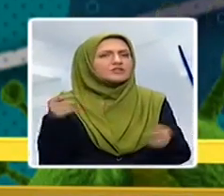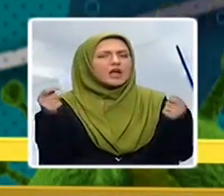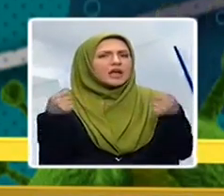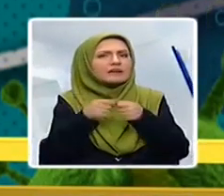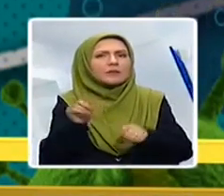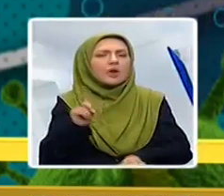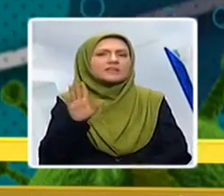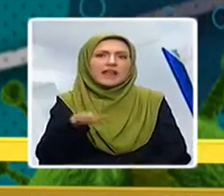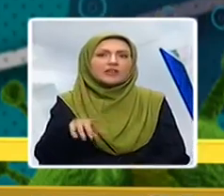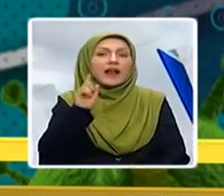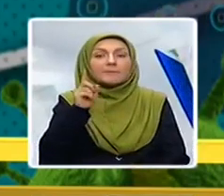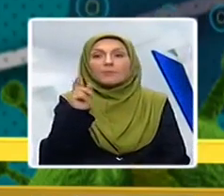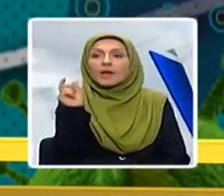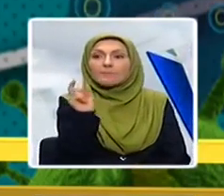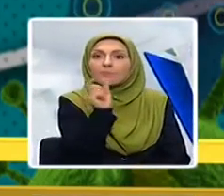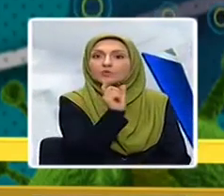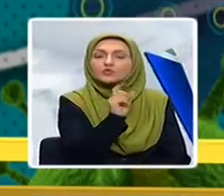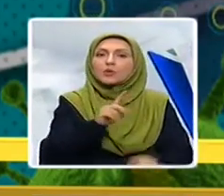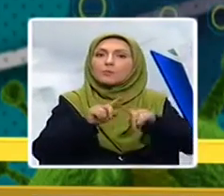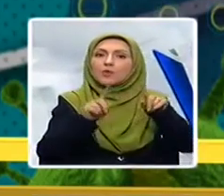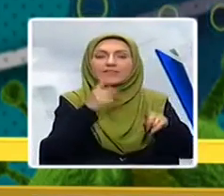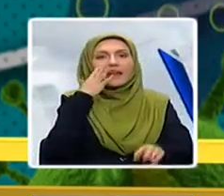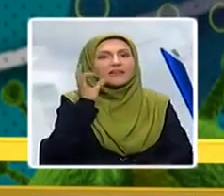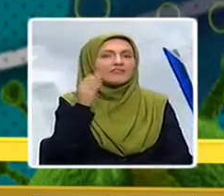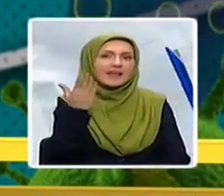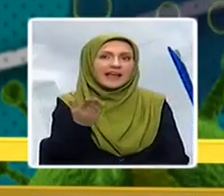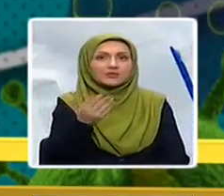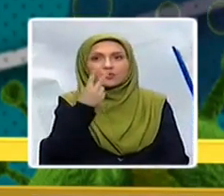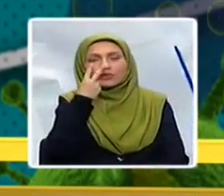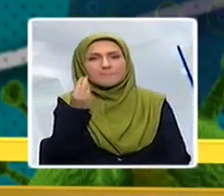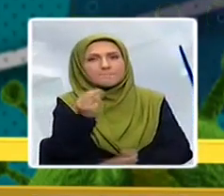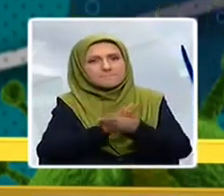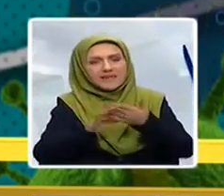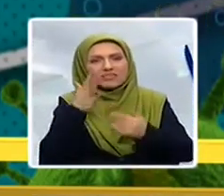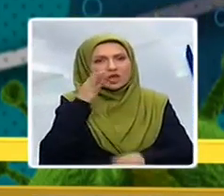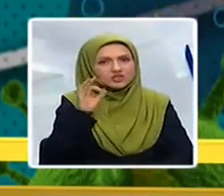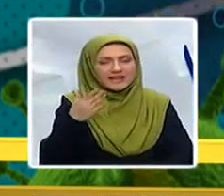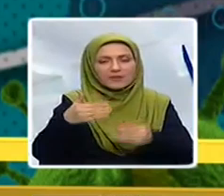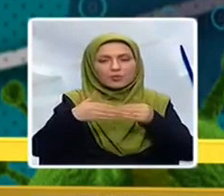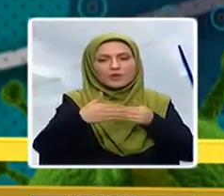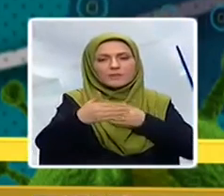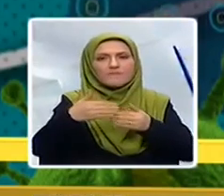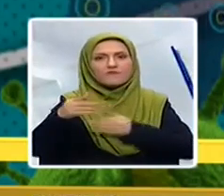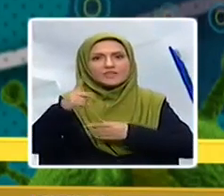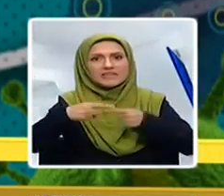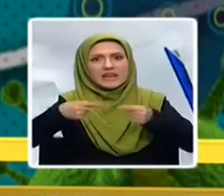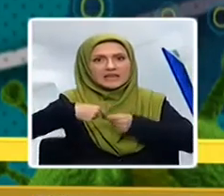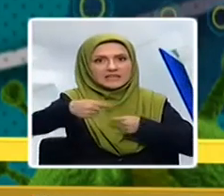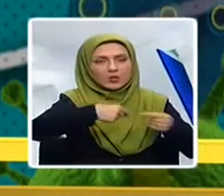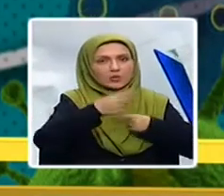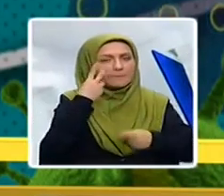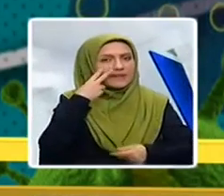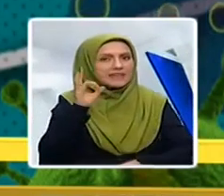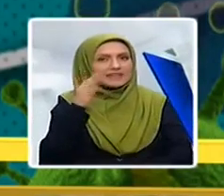یک سری نکات توجه کرد. رعایت نکات بهداشتی و حفظ فاصله اجتماعی و فیزیکی همچنان از اقدامات